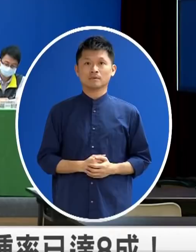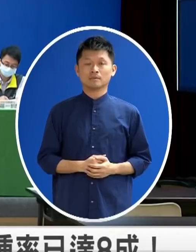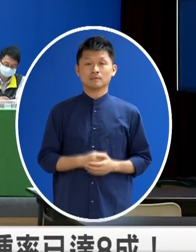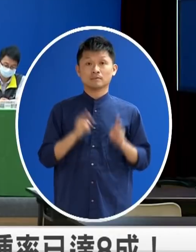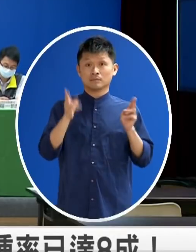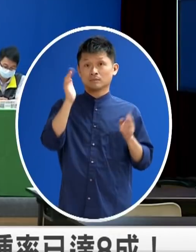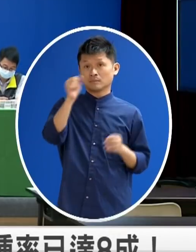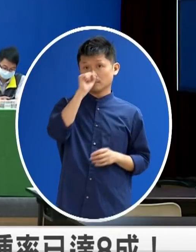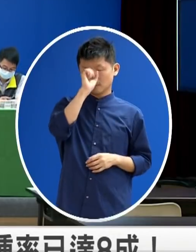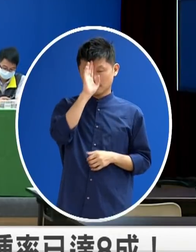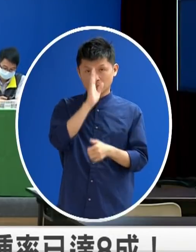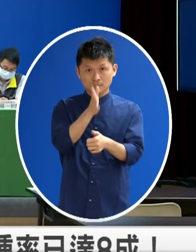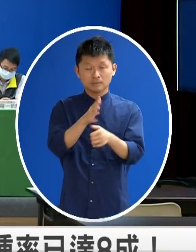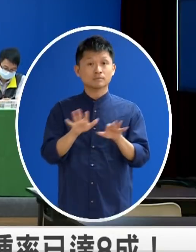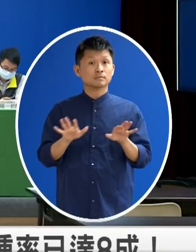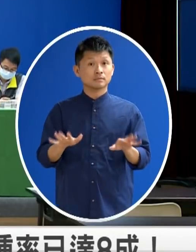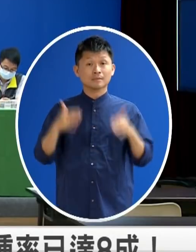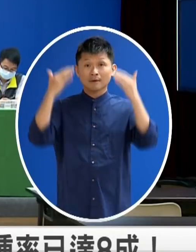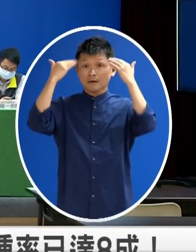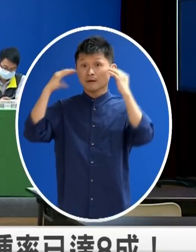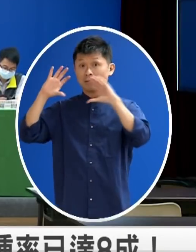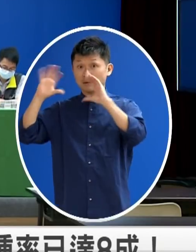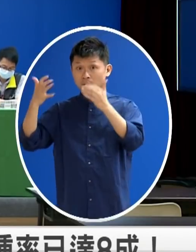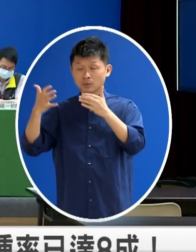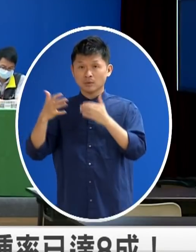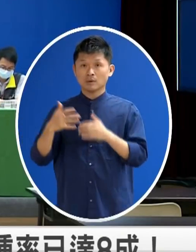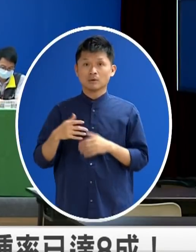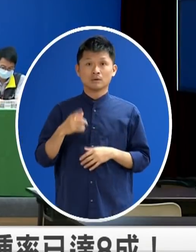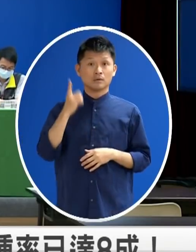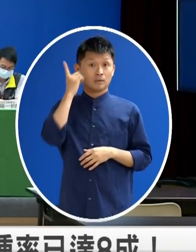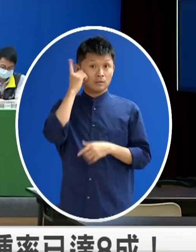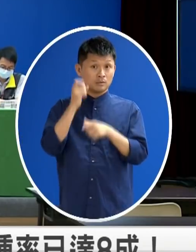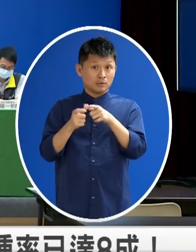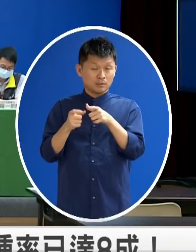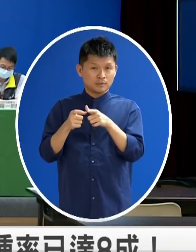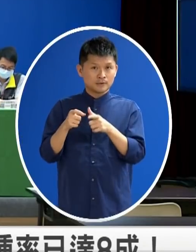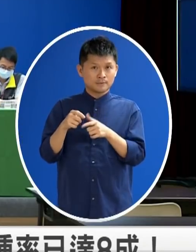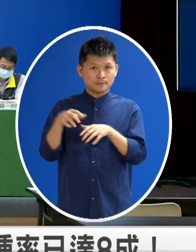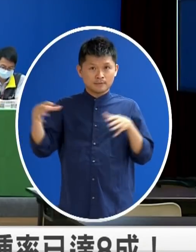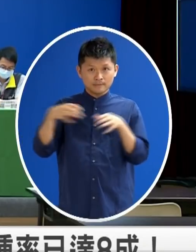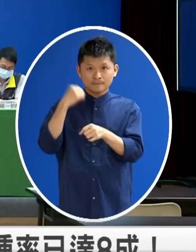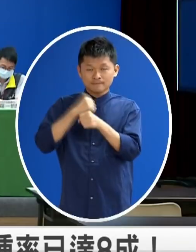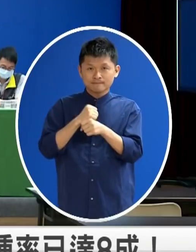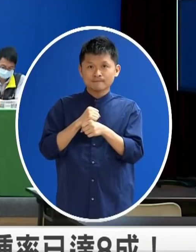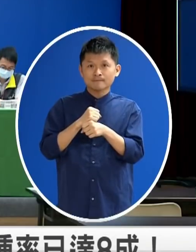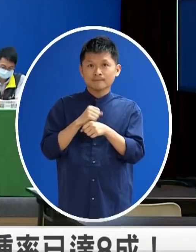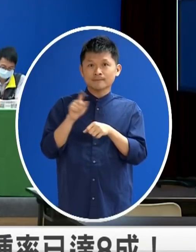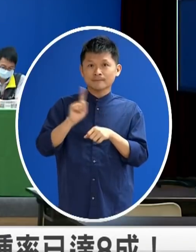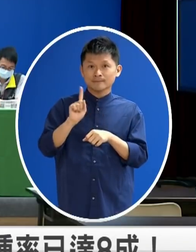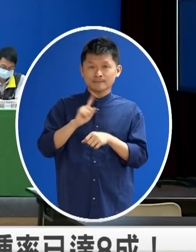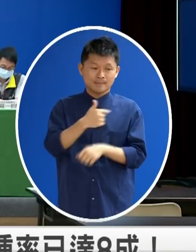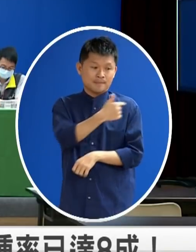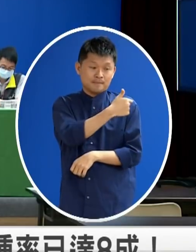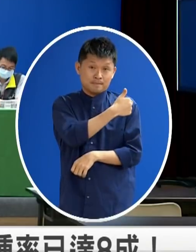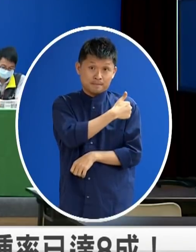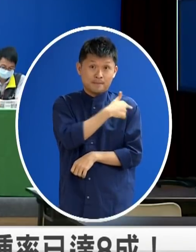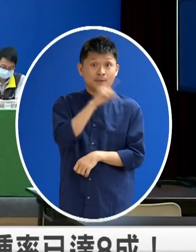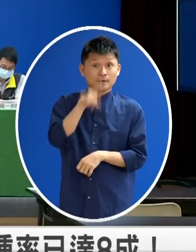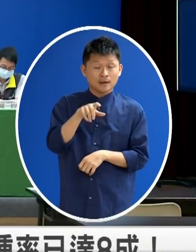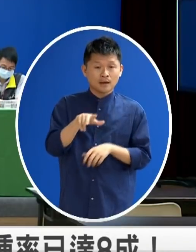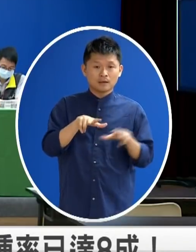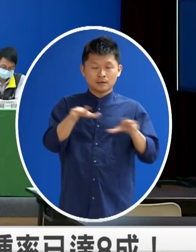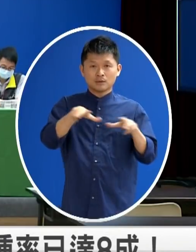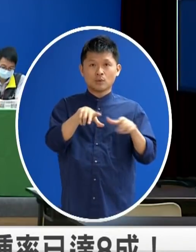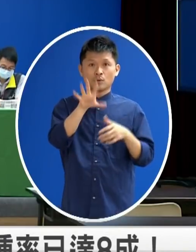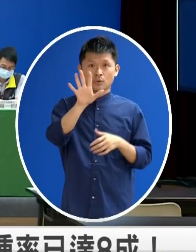指挥官好，想请教，现在韩国跟通讯软体业者有合作推出了疫苗地图，那这个方法就是让没有被列